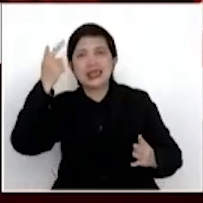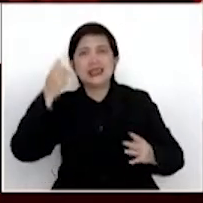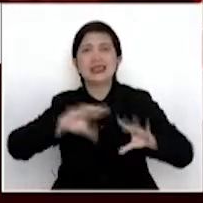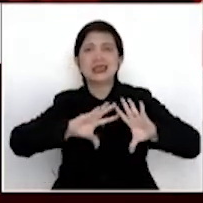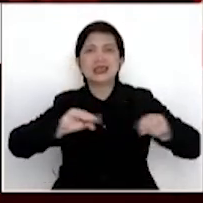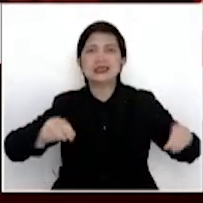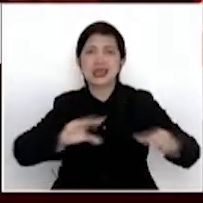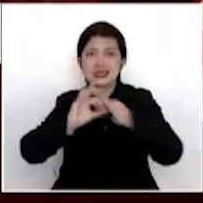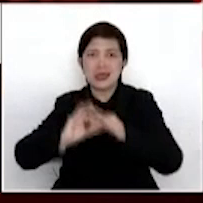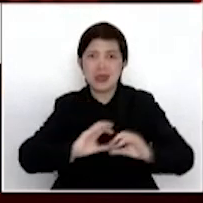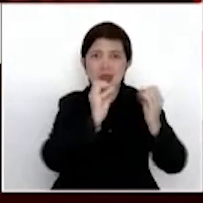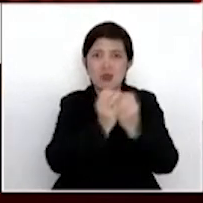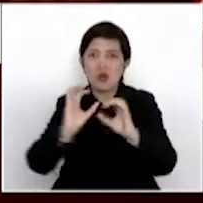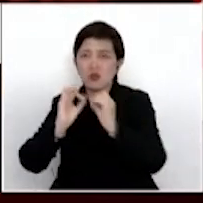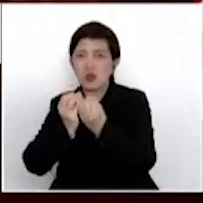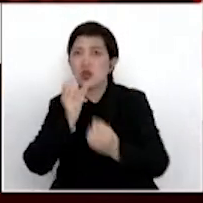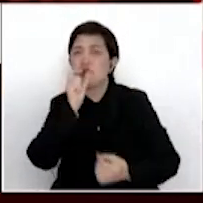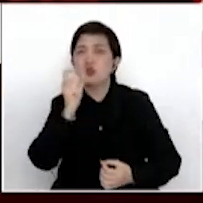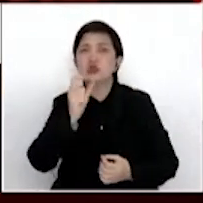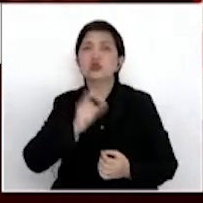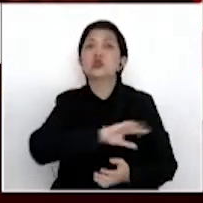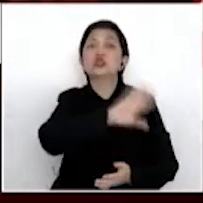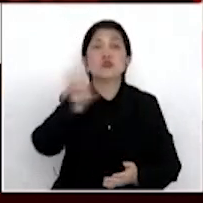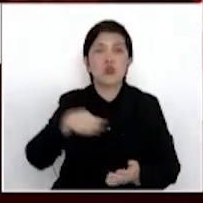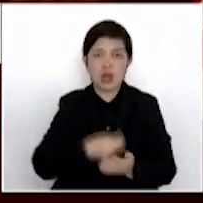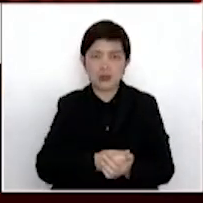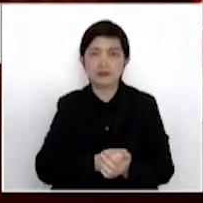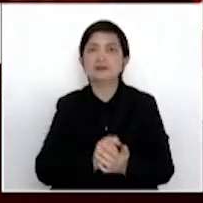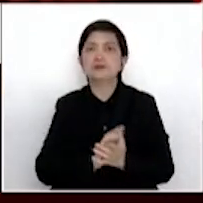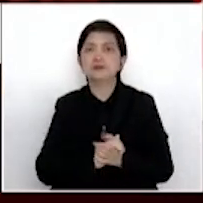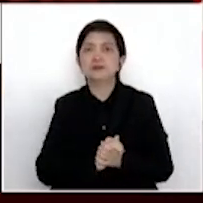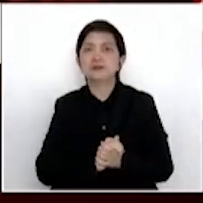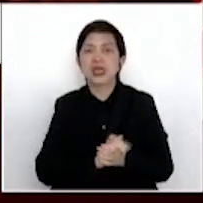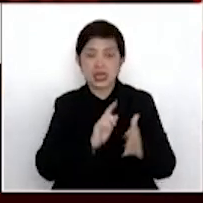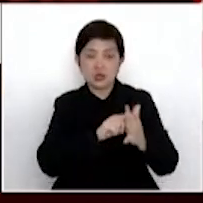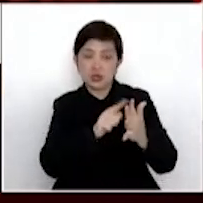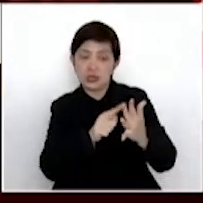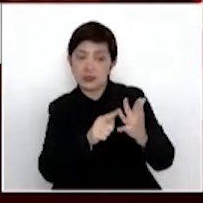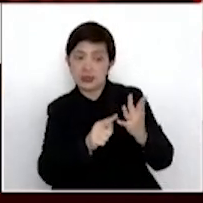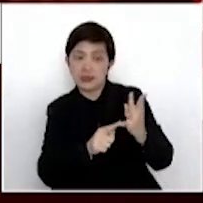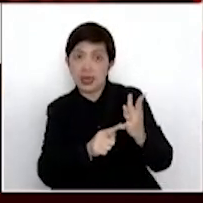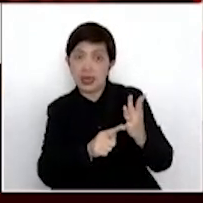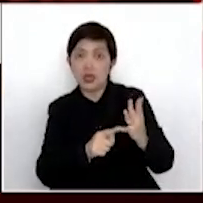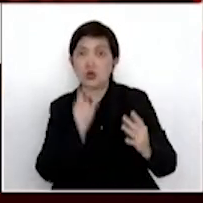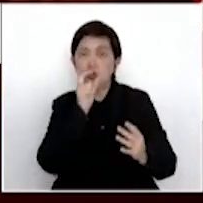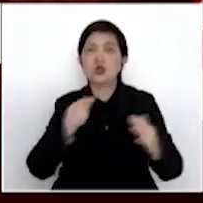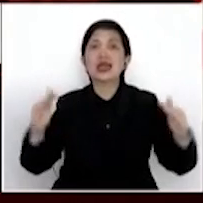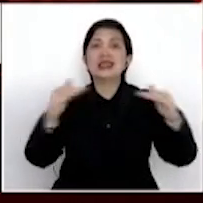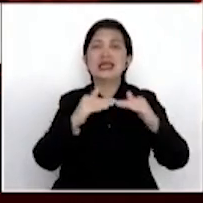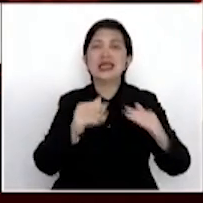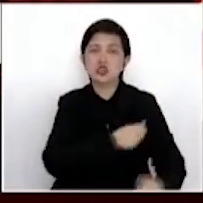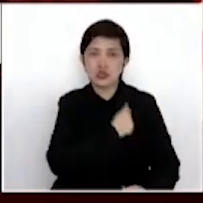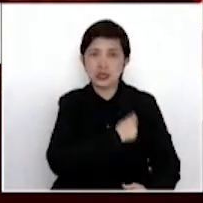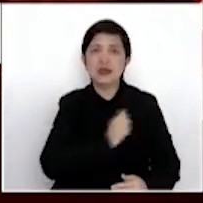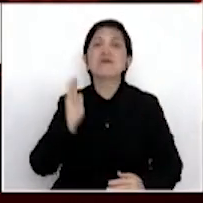komunitas untuk kebaikan sesama bukan untuk kepentingan kita pribadi yang kelim demi keadan sosial Mari kita